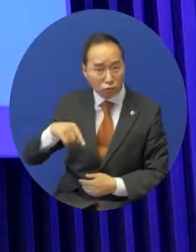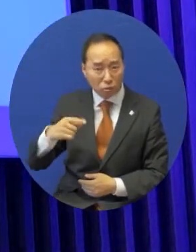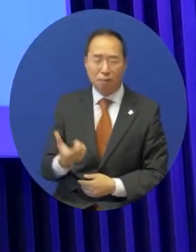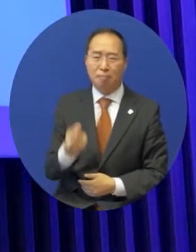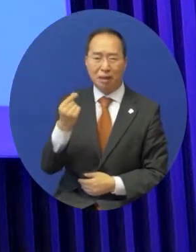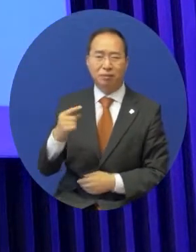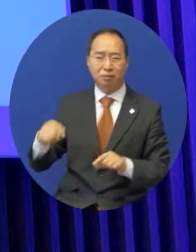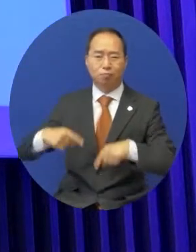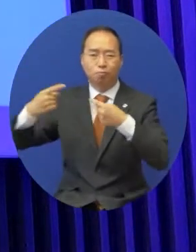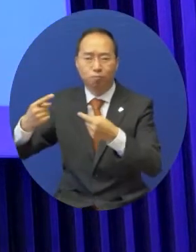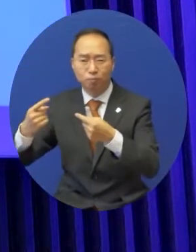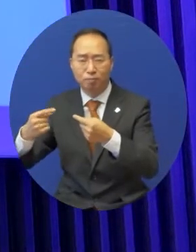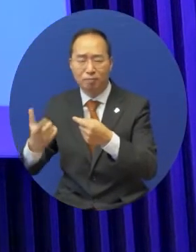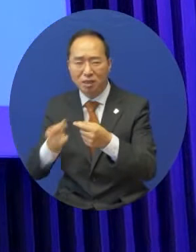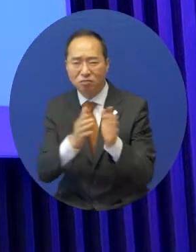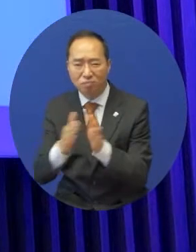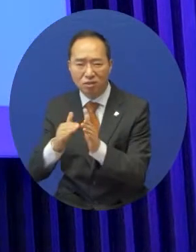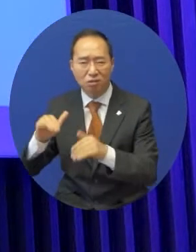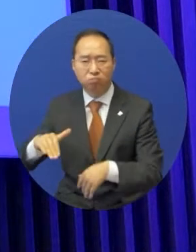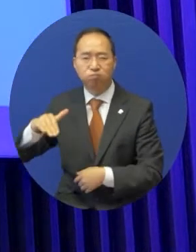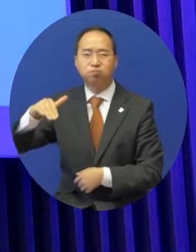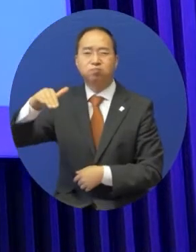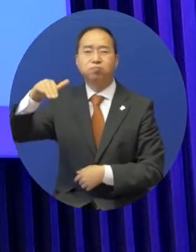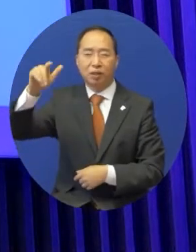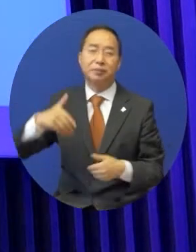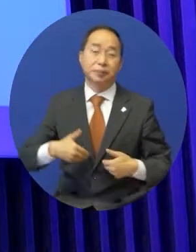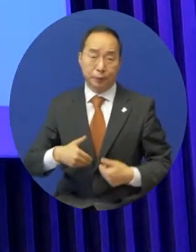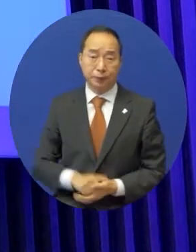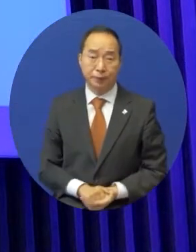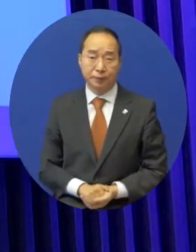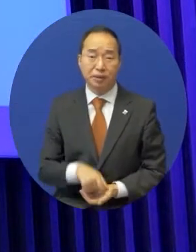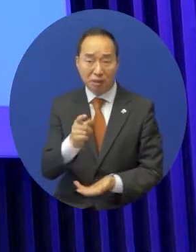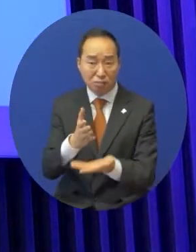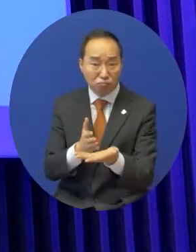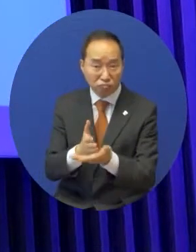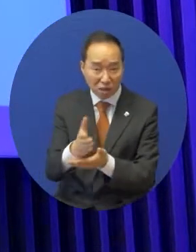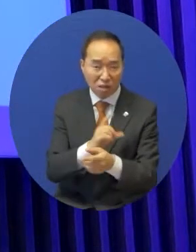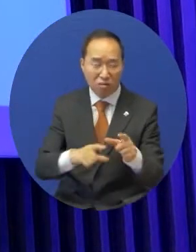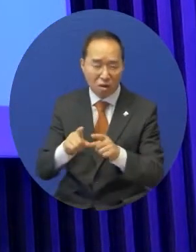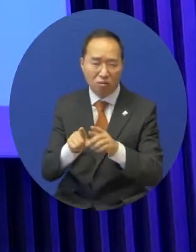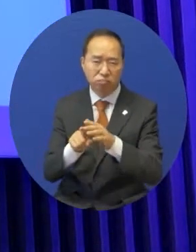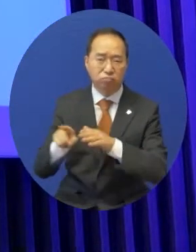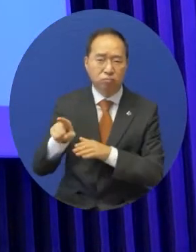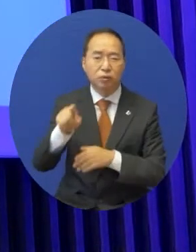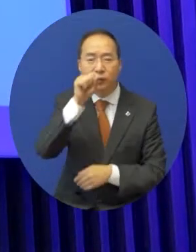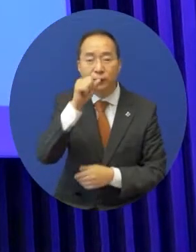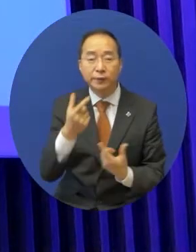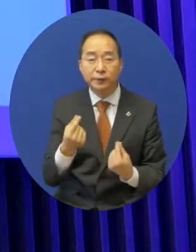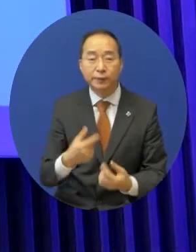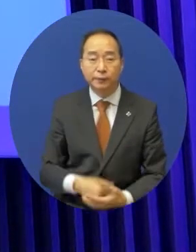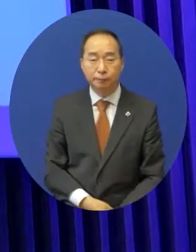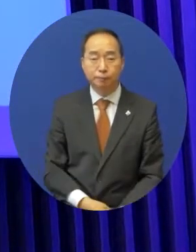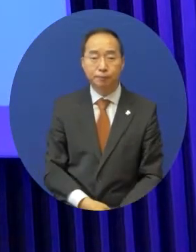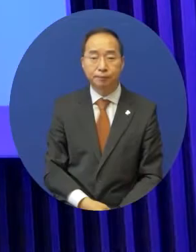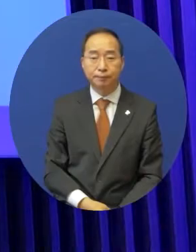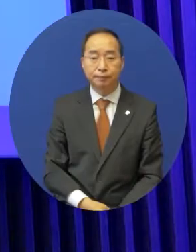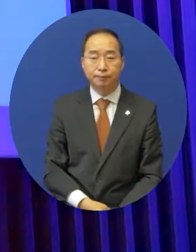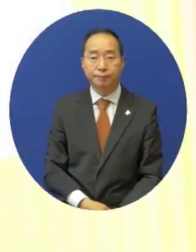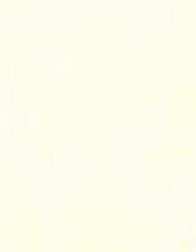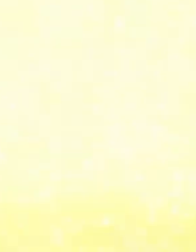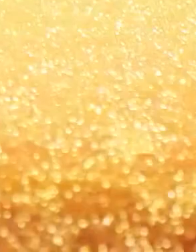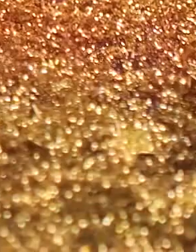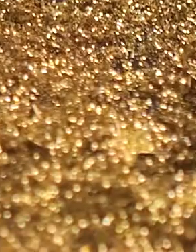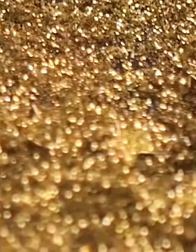이 경쟁에서 잘 경쟁력을 갖춰서 좀 이 분야를 선도해 가면 좋을 것